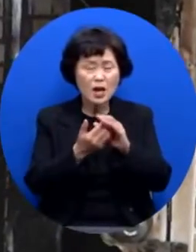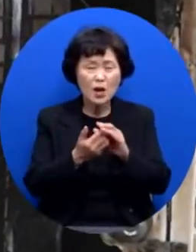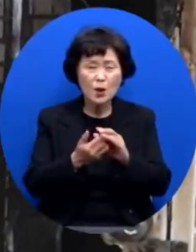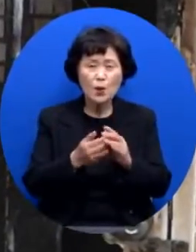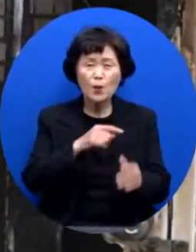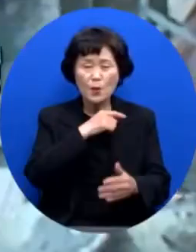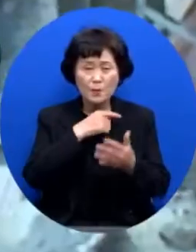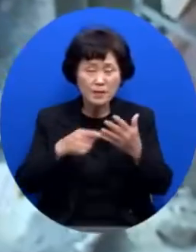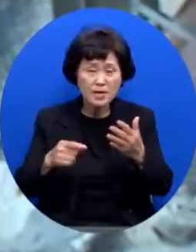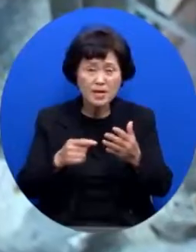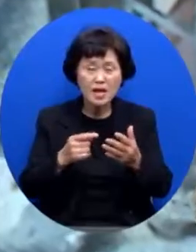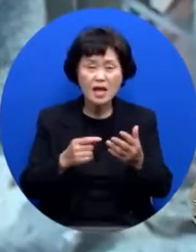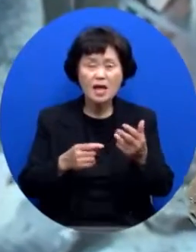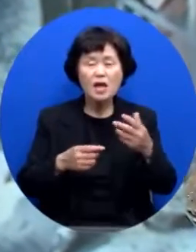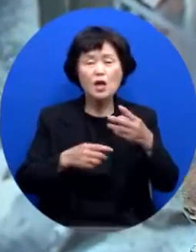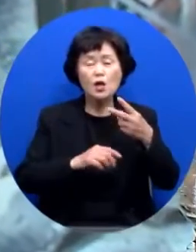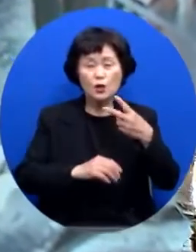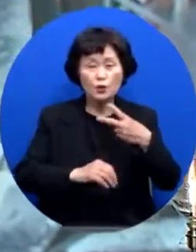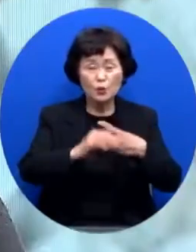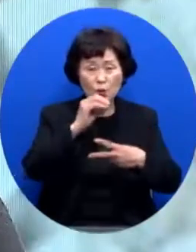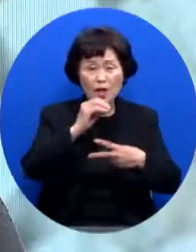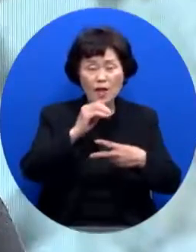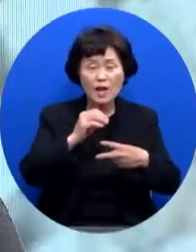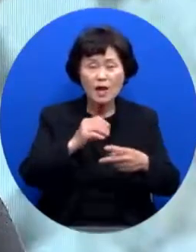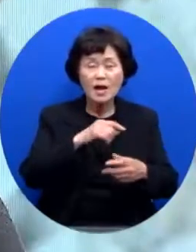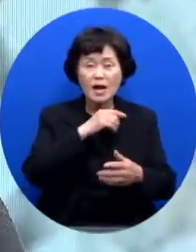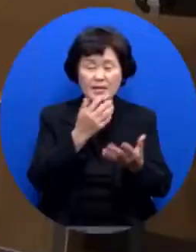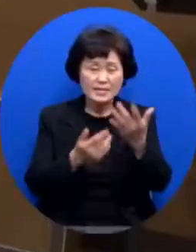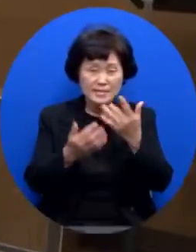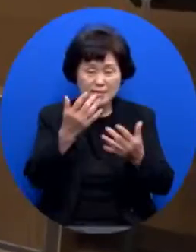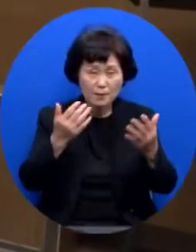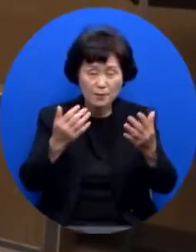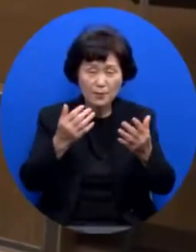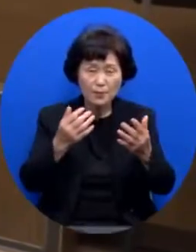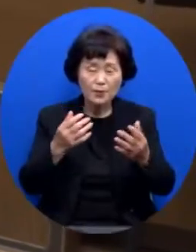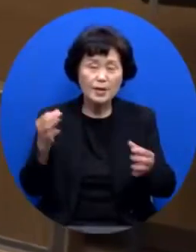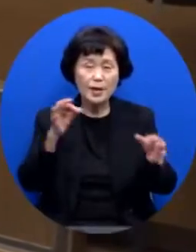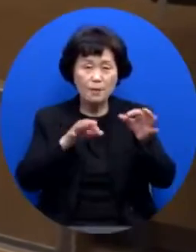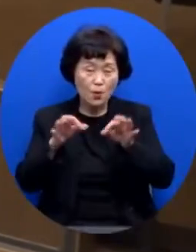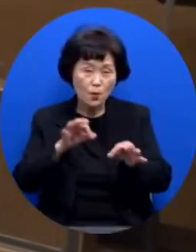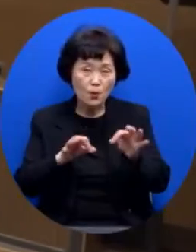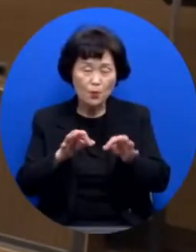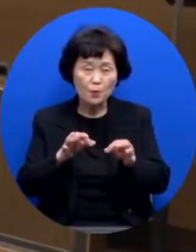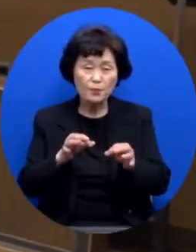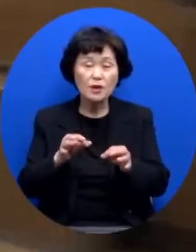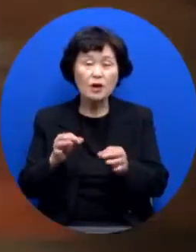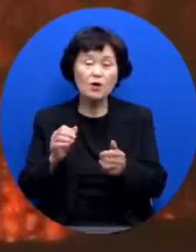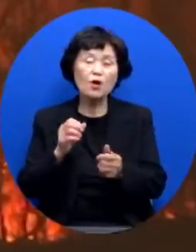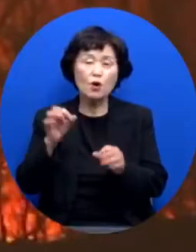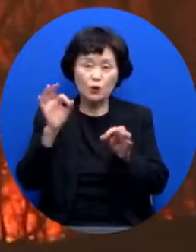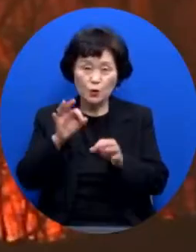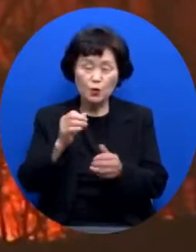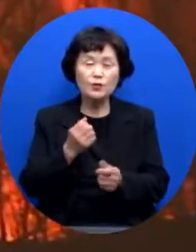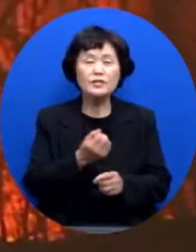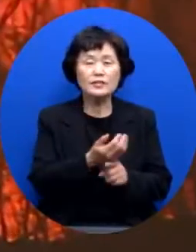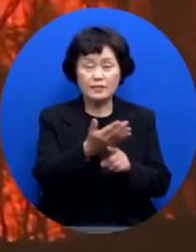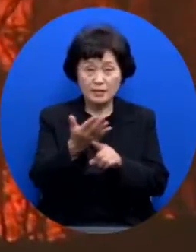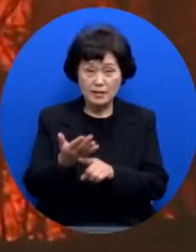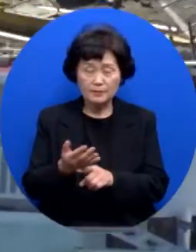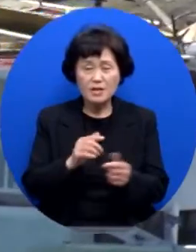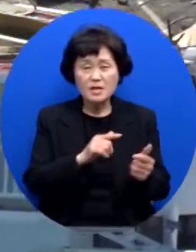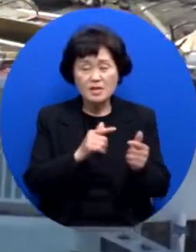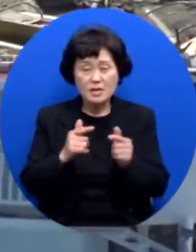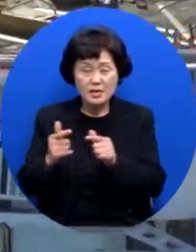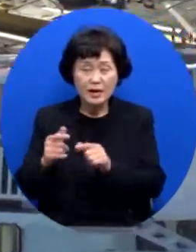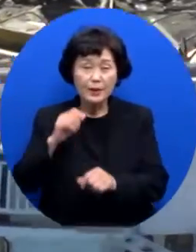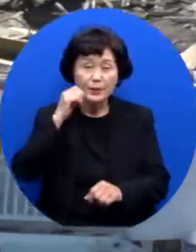피해 입은 교회와 교인들을 위한 모금 방송을 진행했고 모아진 후원금을 전달하기도 했습니다. 각종 재난과